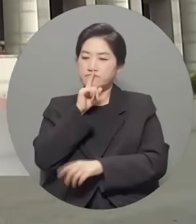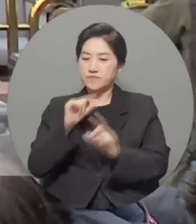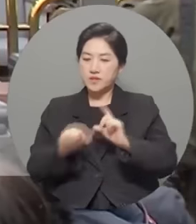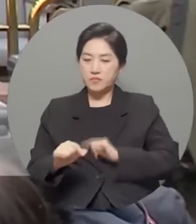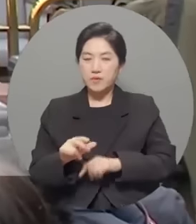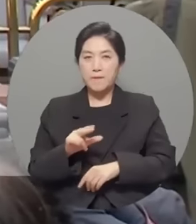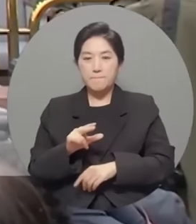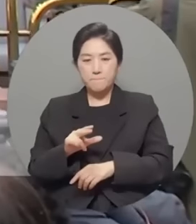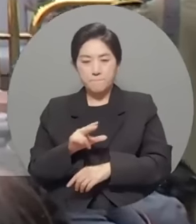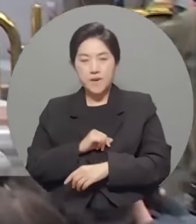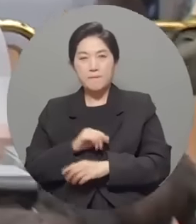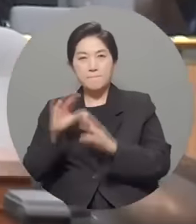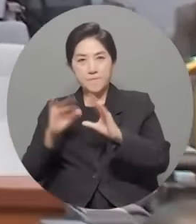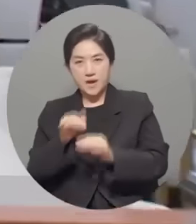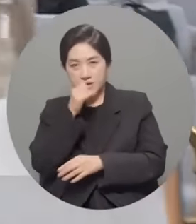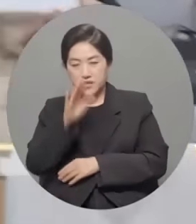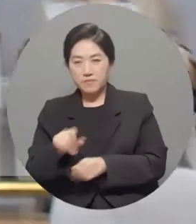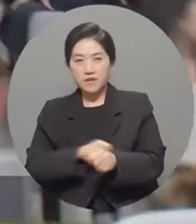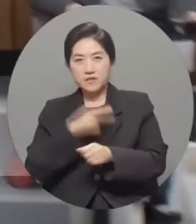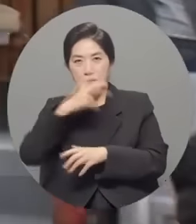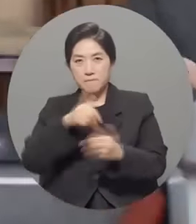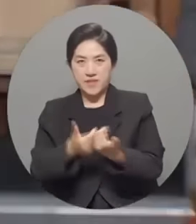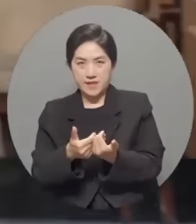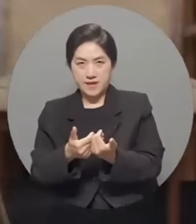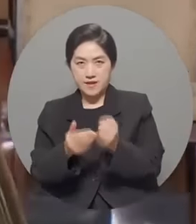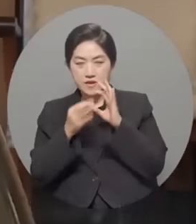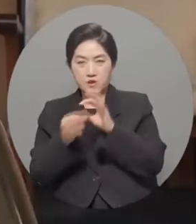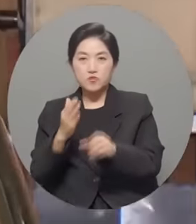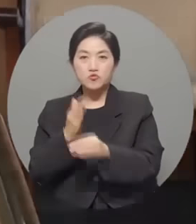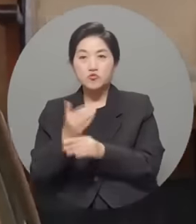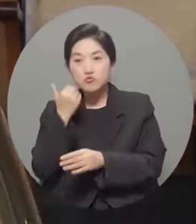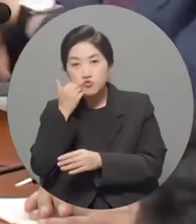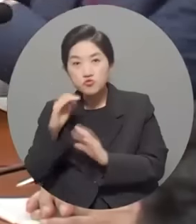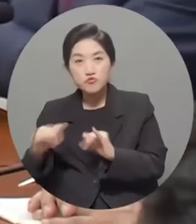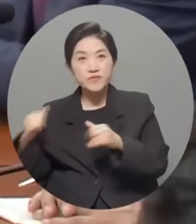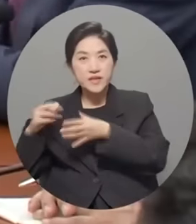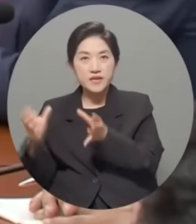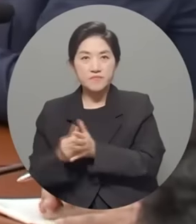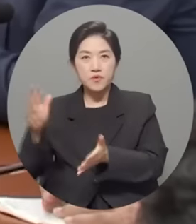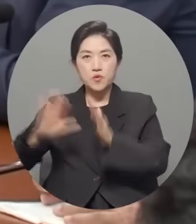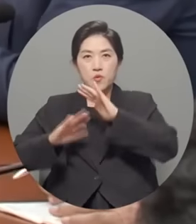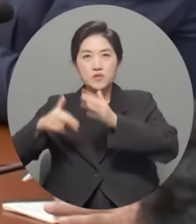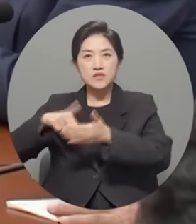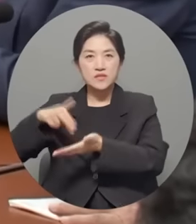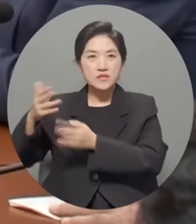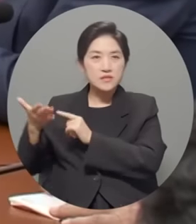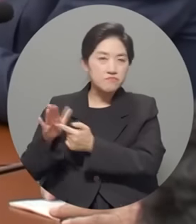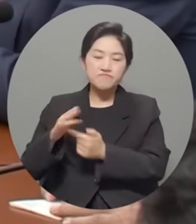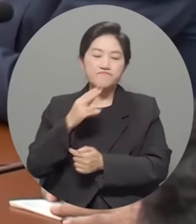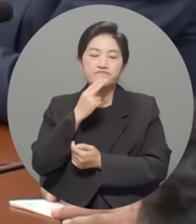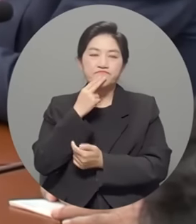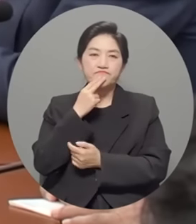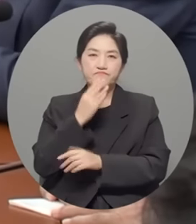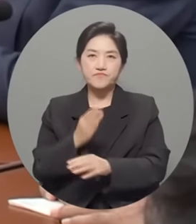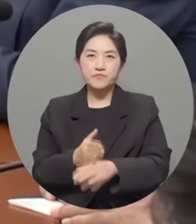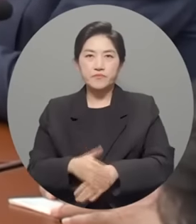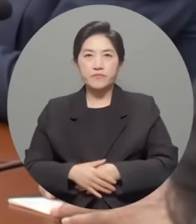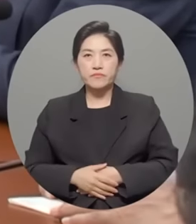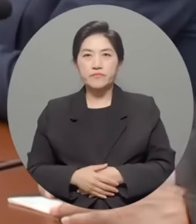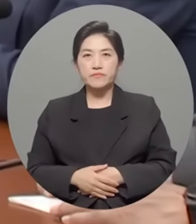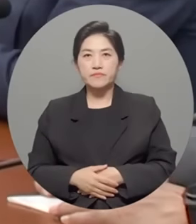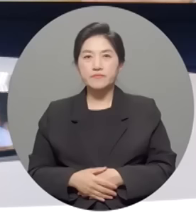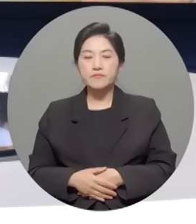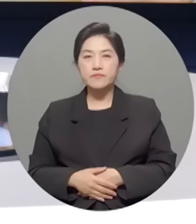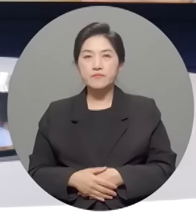찬성 의견에도 여전히 특검 반대 입장을 고수하고 있는 국민의힘 역시 공식 입장을 내지 않았습니다. MBC 뉴스 박윤수입니다.